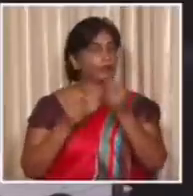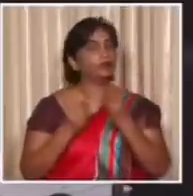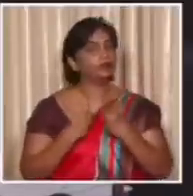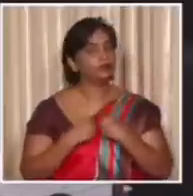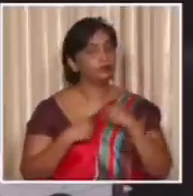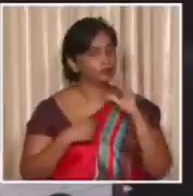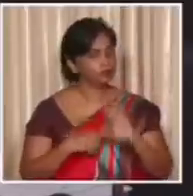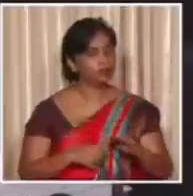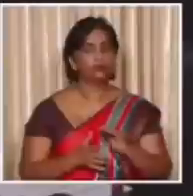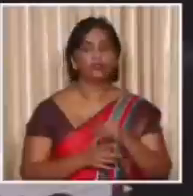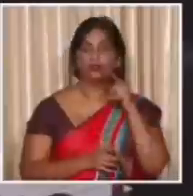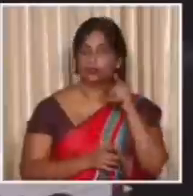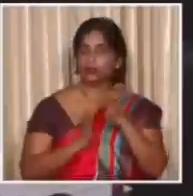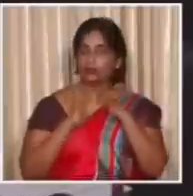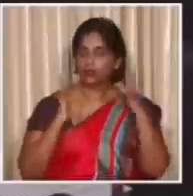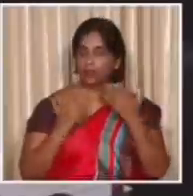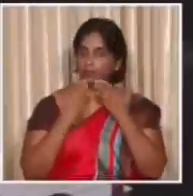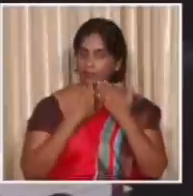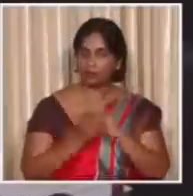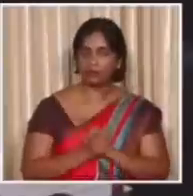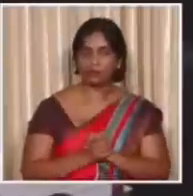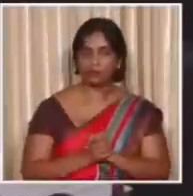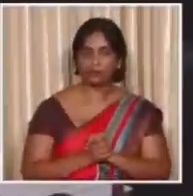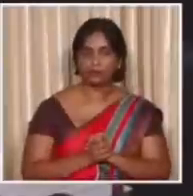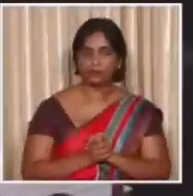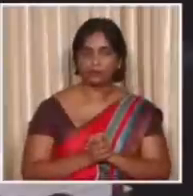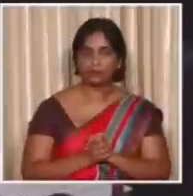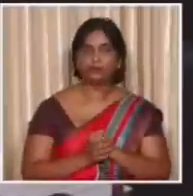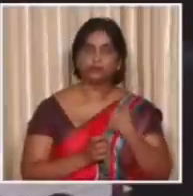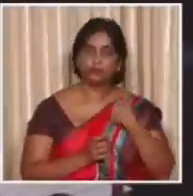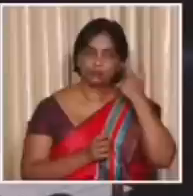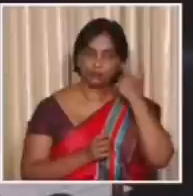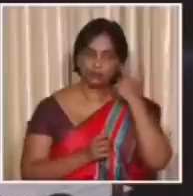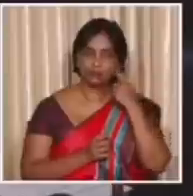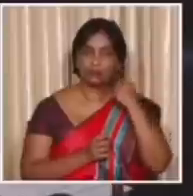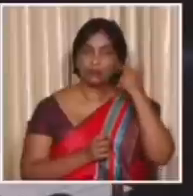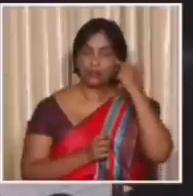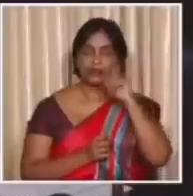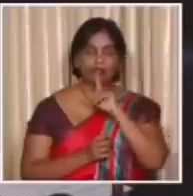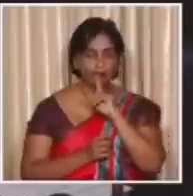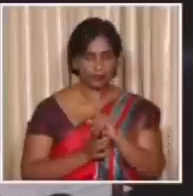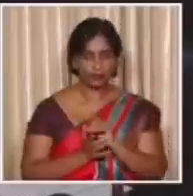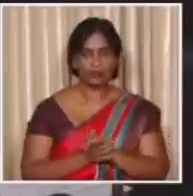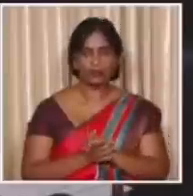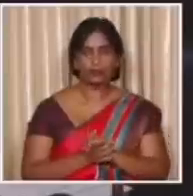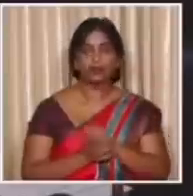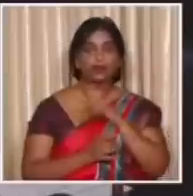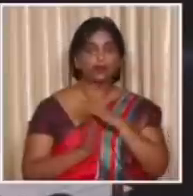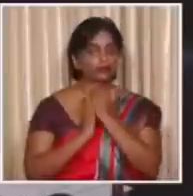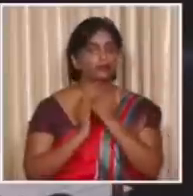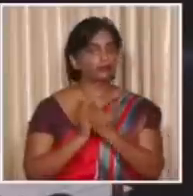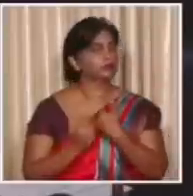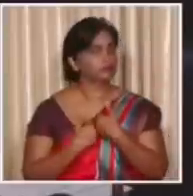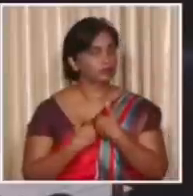පිළිබඳව ඔබතුමාට බෙහින් ඉසුතිවන්ත වෙනවා මා ඊට නිශ්චිතව ප්‍රකාශ කරනවා මෙම යෝජනාවට